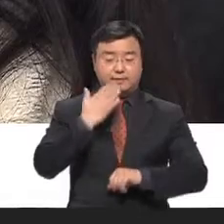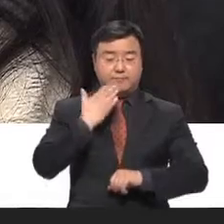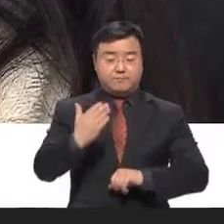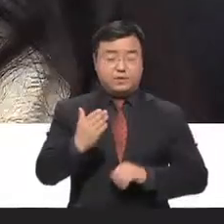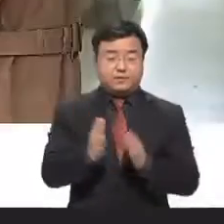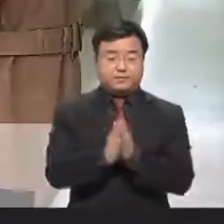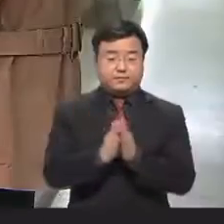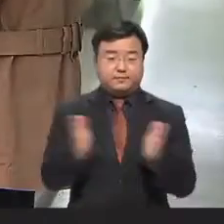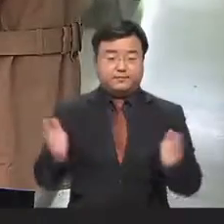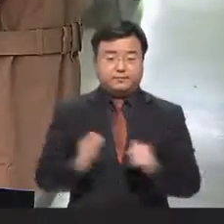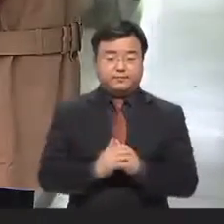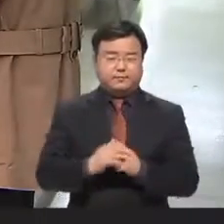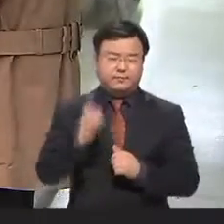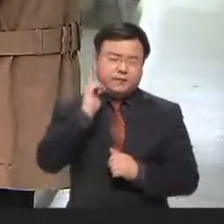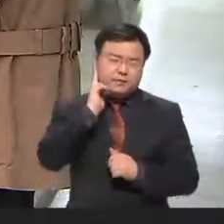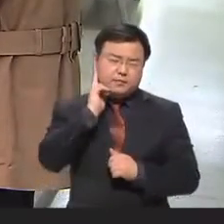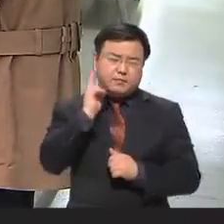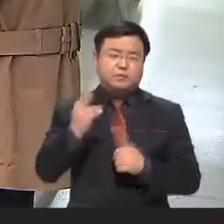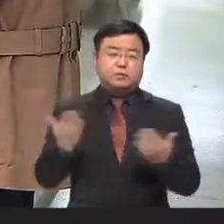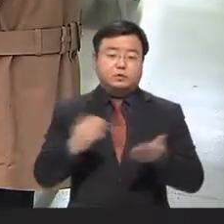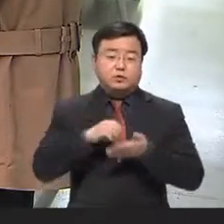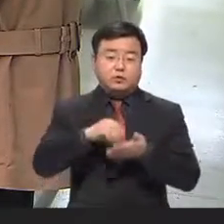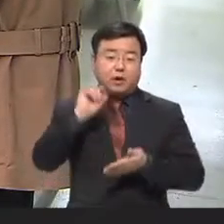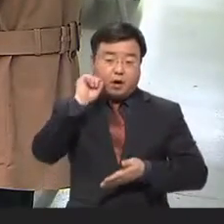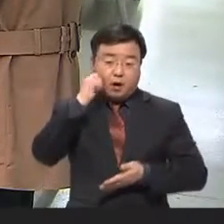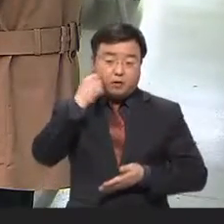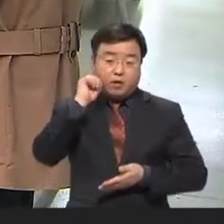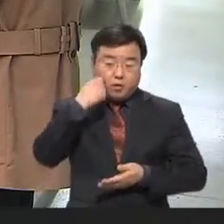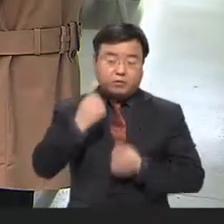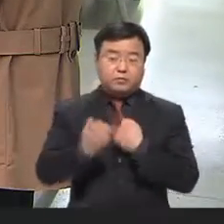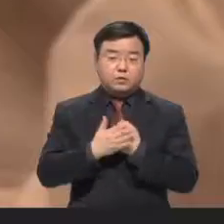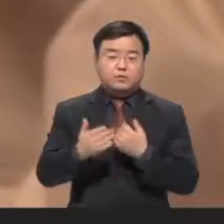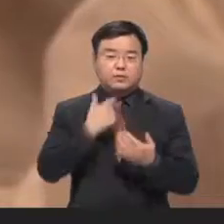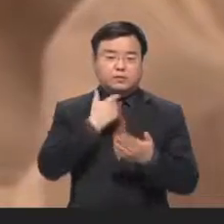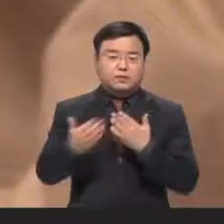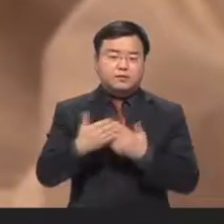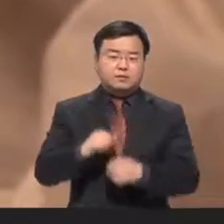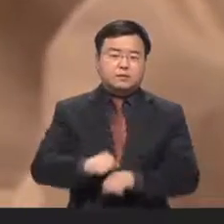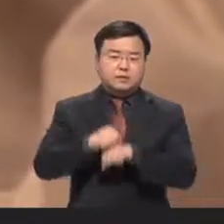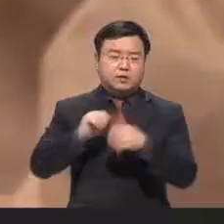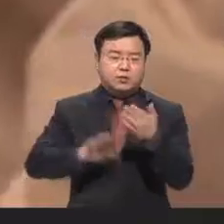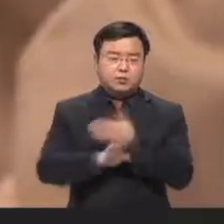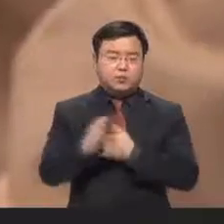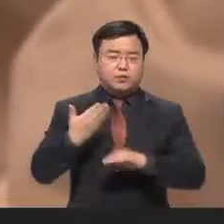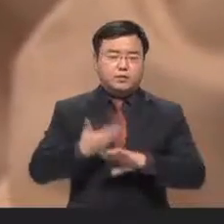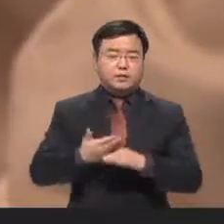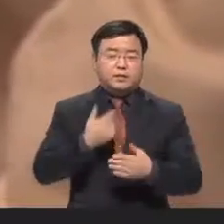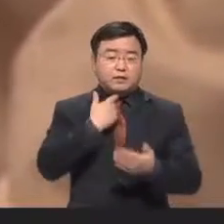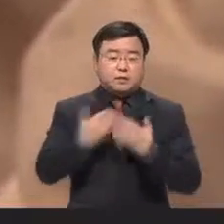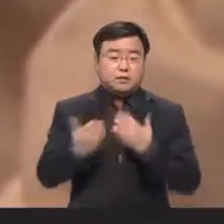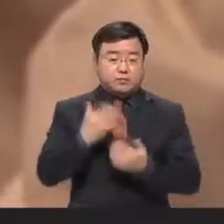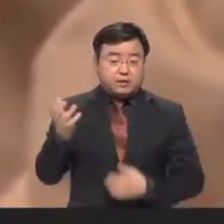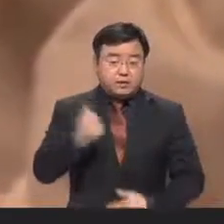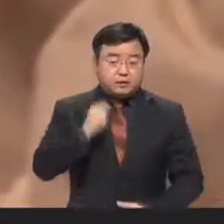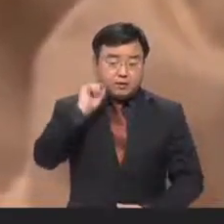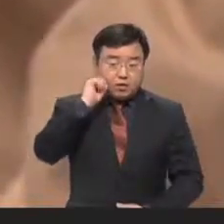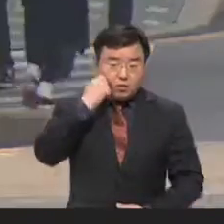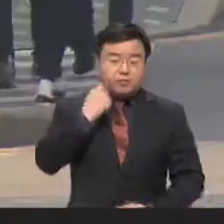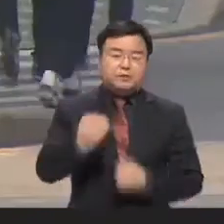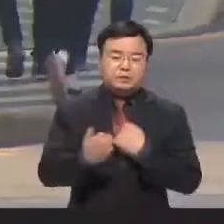도입됐습니다. 심각해진 취업난에 이른바 스펙 쌓기 말고는 다른 경험을 쌓을 기회가 줄어든 현실이 반영된